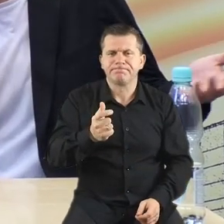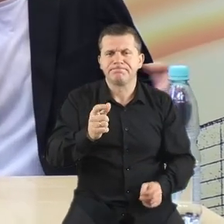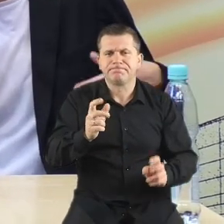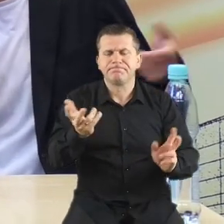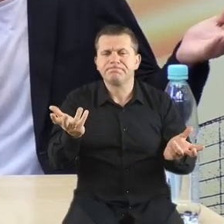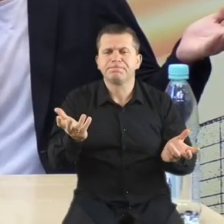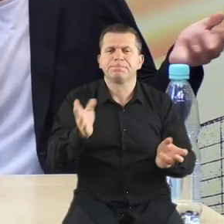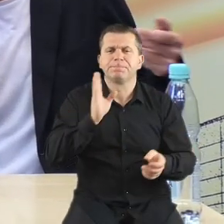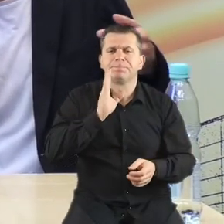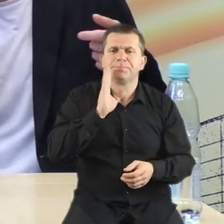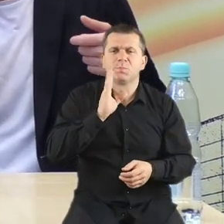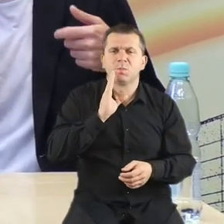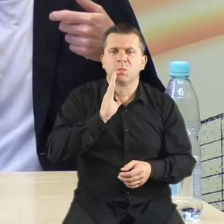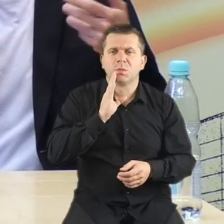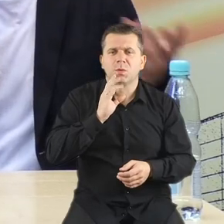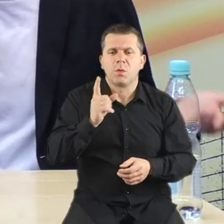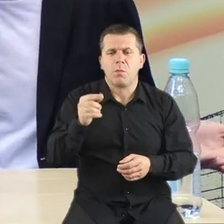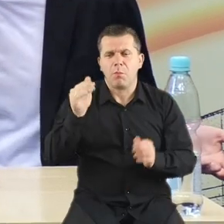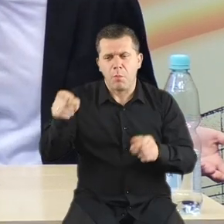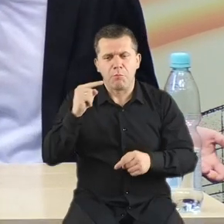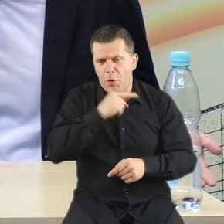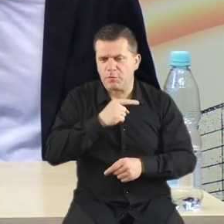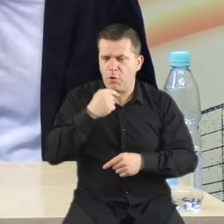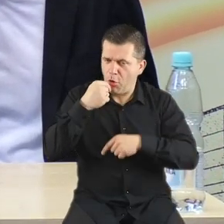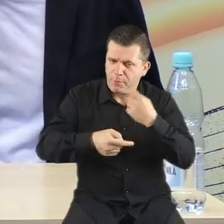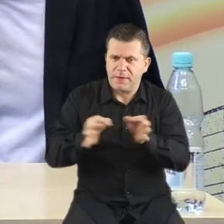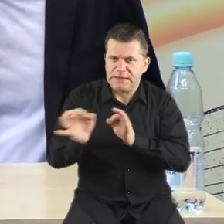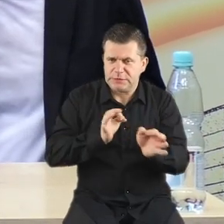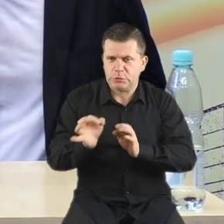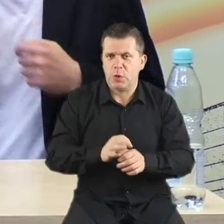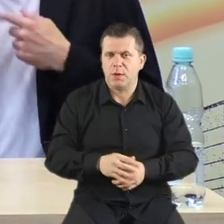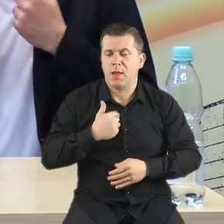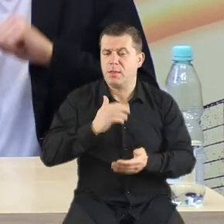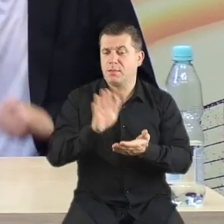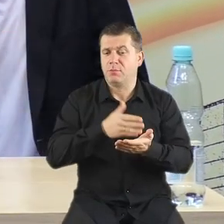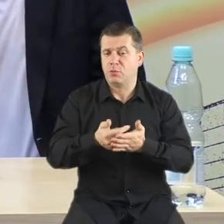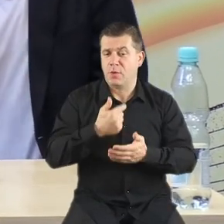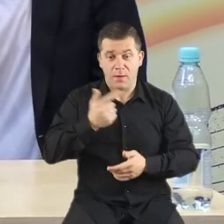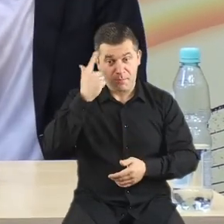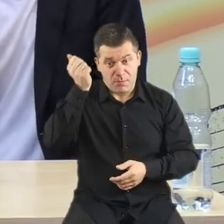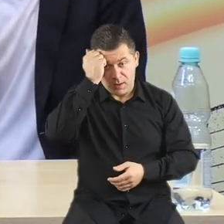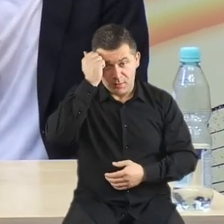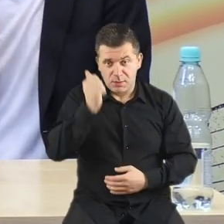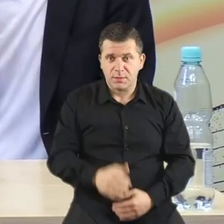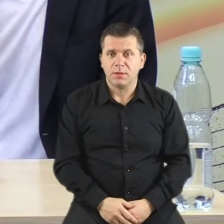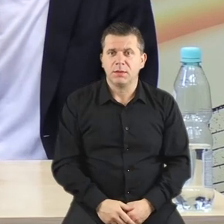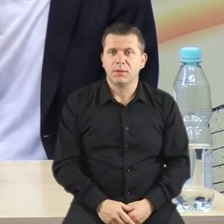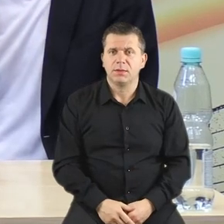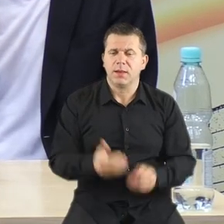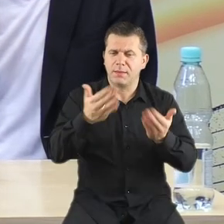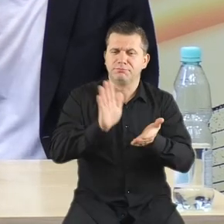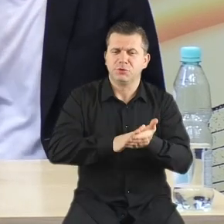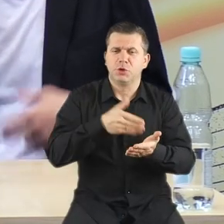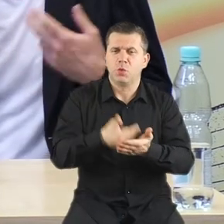pasą, coś, jakieś, czy jakąś historię opowiedzieć trochę. Ja na przykład pamiętam, że tak na